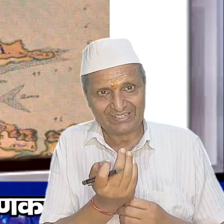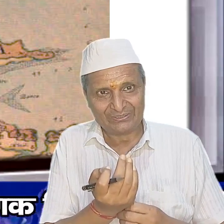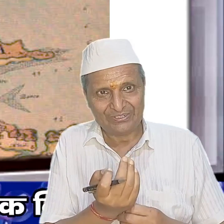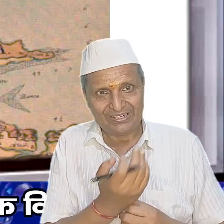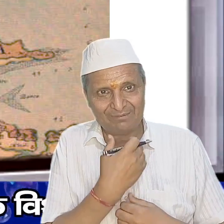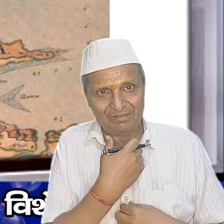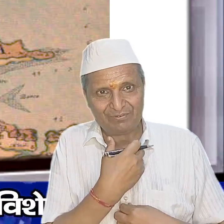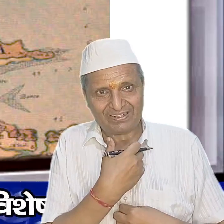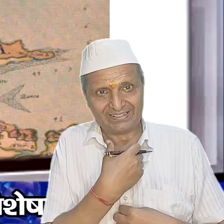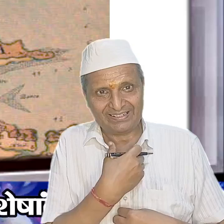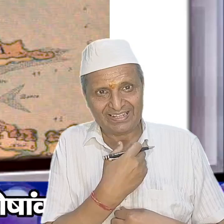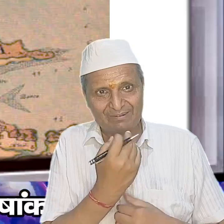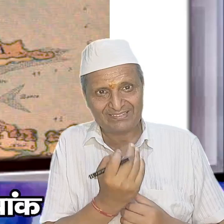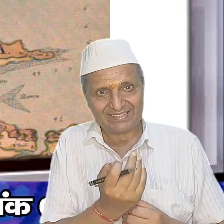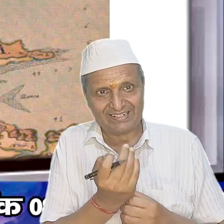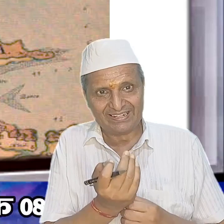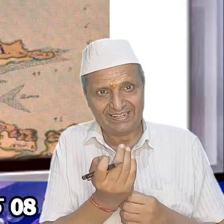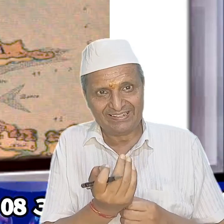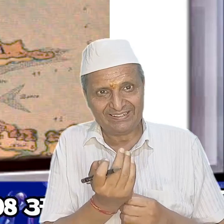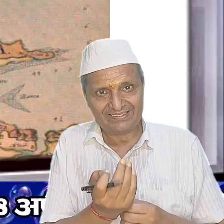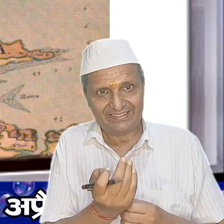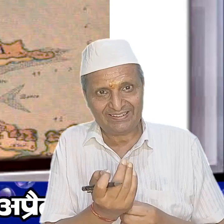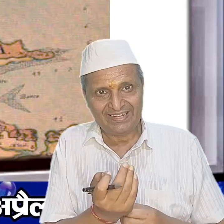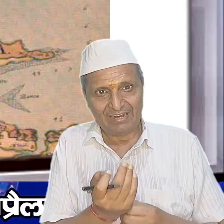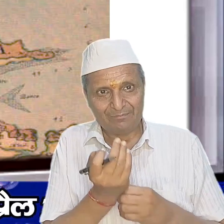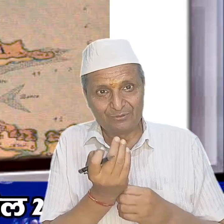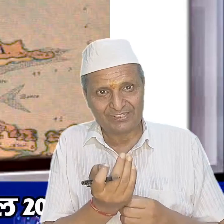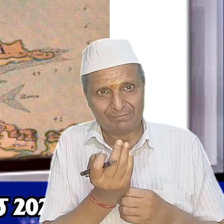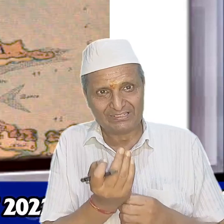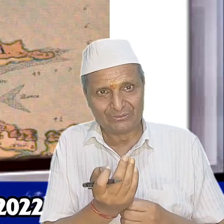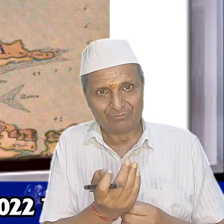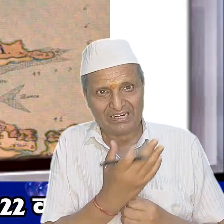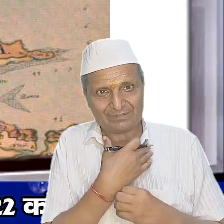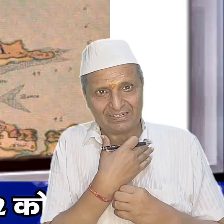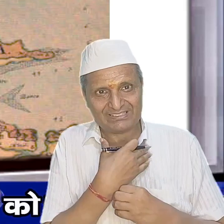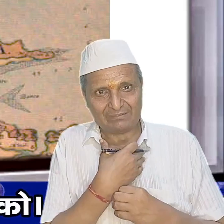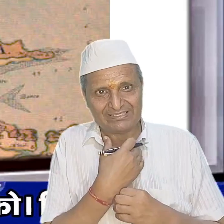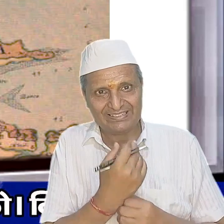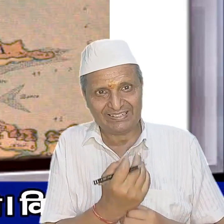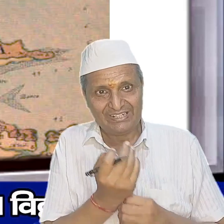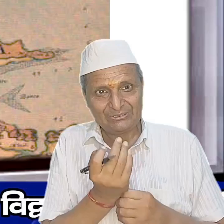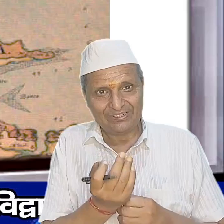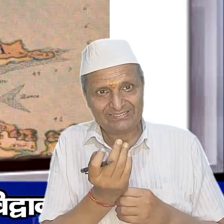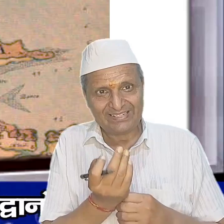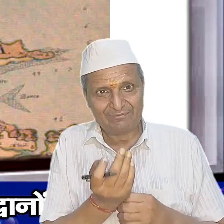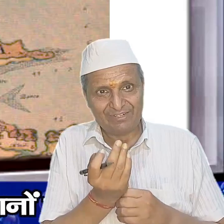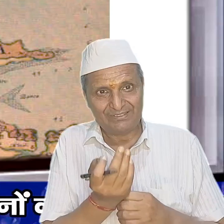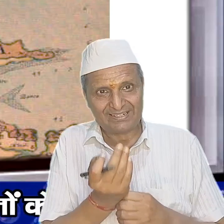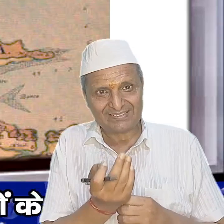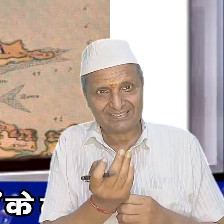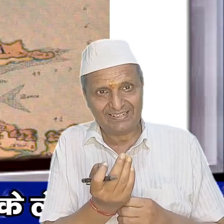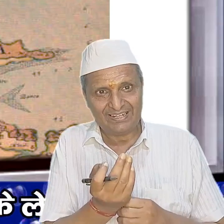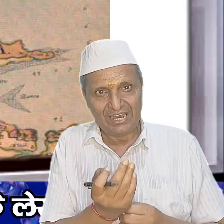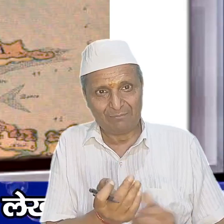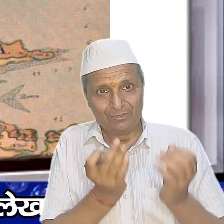फ्रांसिस जेवियर हायर सेकेंडरी स्कूल गोवा में पणजी में स्टार्ट हुई। आज 18,000 से अधिक